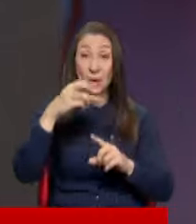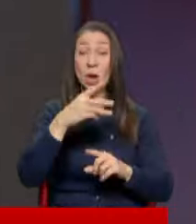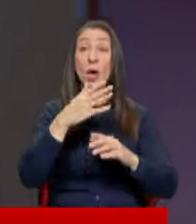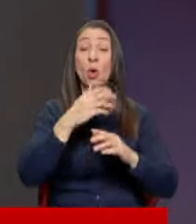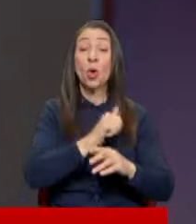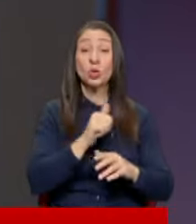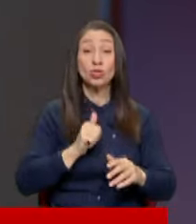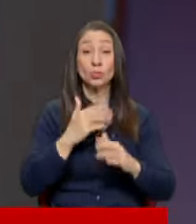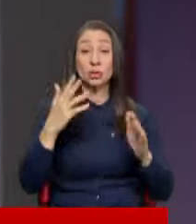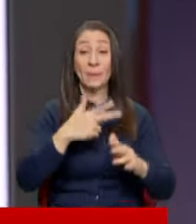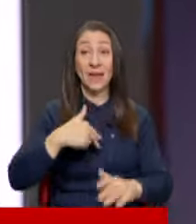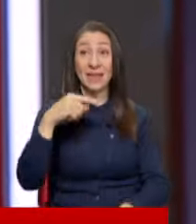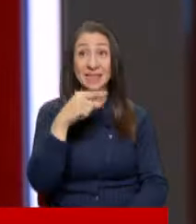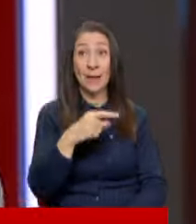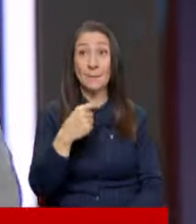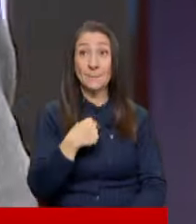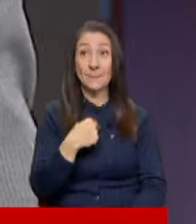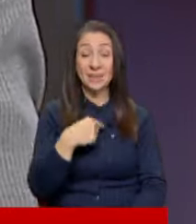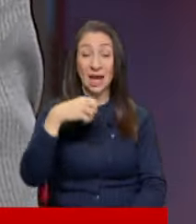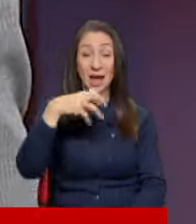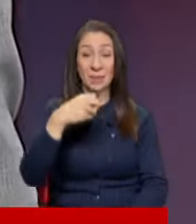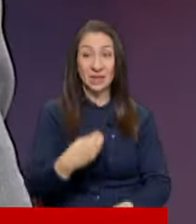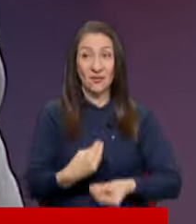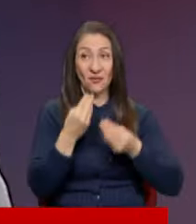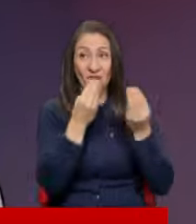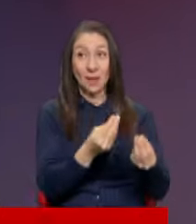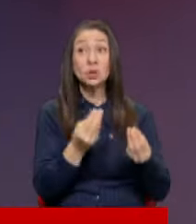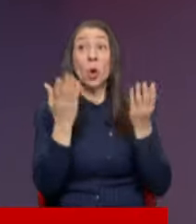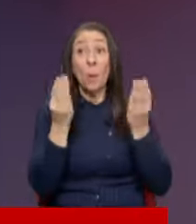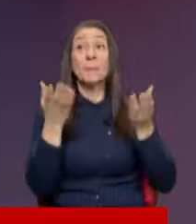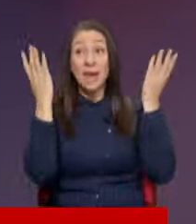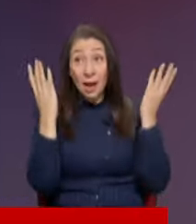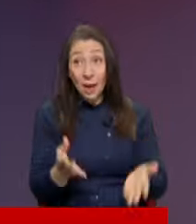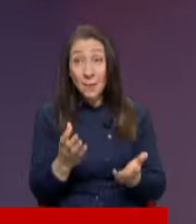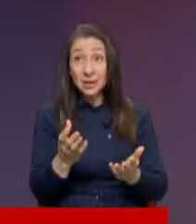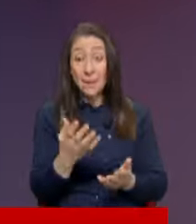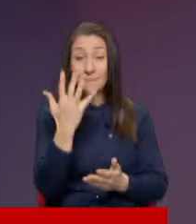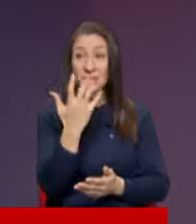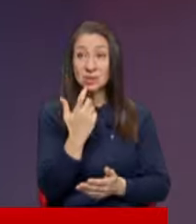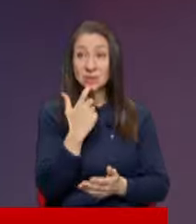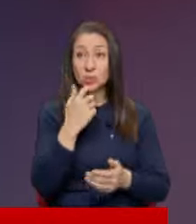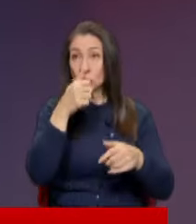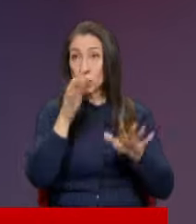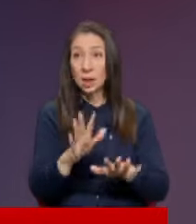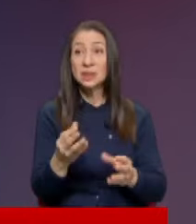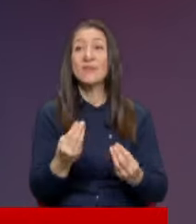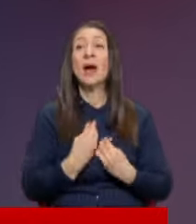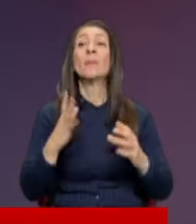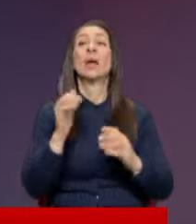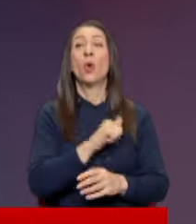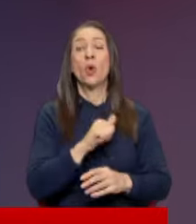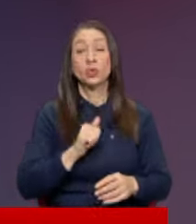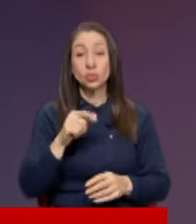Büyükşehir Belediyesi'ne Biz AKP'ye vermiş olmamıza rağmen 5 yıldır doğalgaz vermeyen